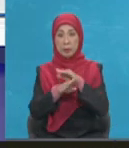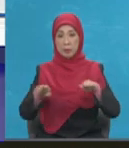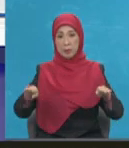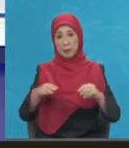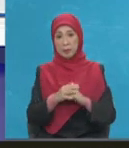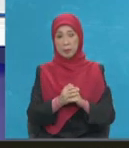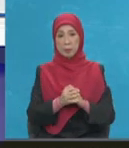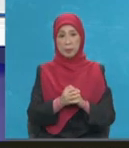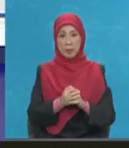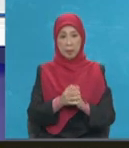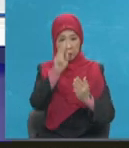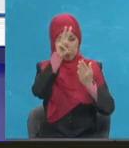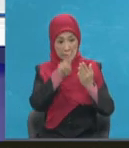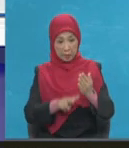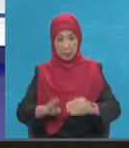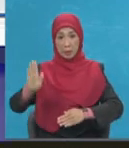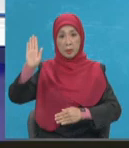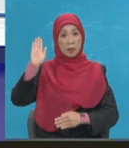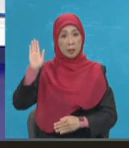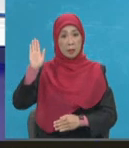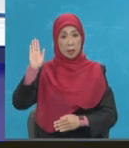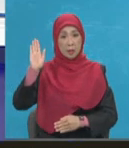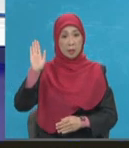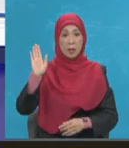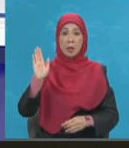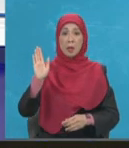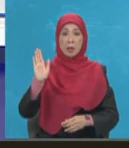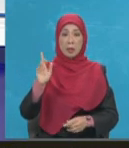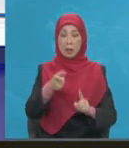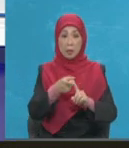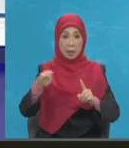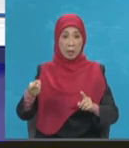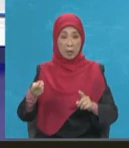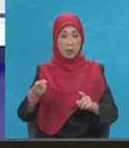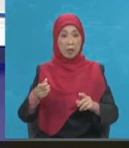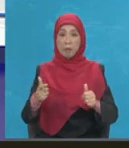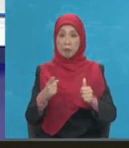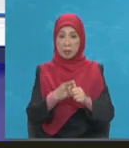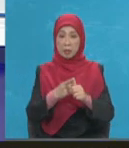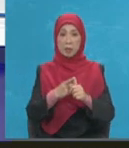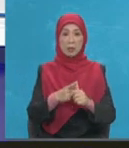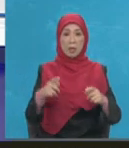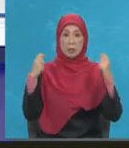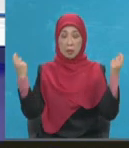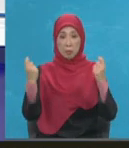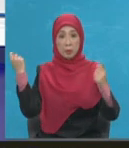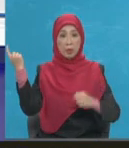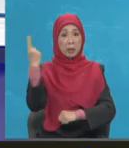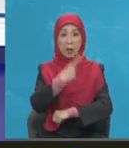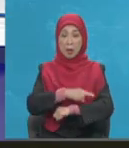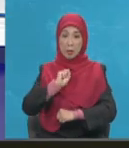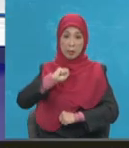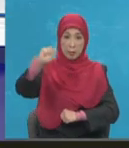Darussalam. Bacaan ikrar merupakan salah satu daripada acara kemuncak pada setiap sambutan ulang tahun